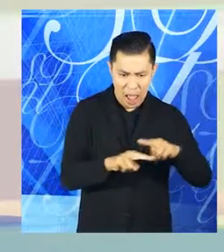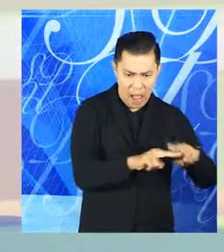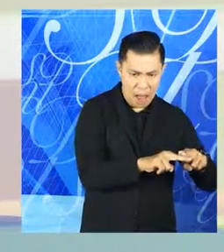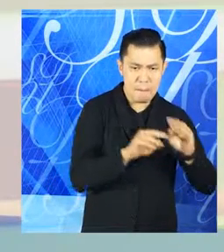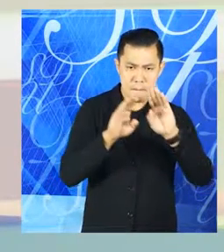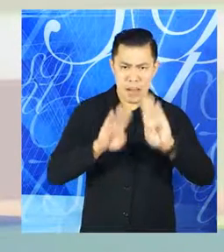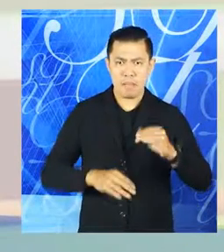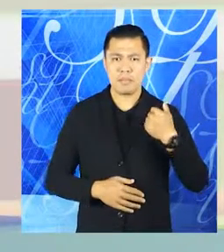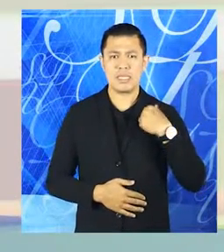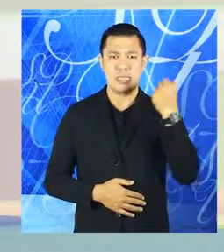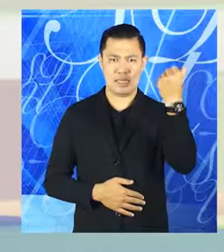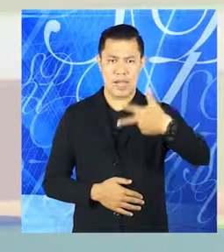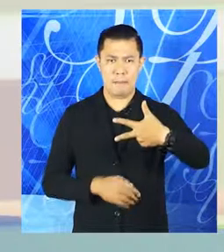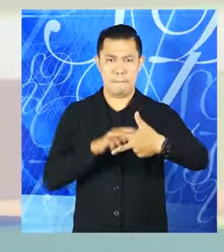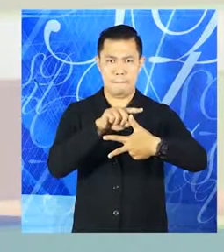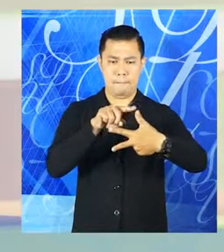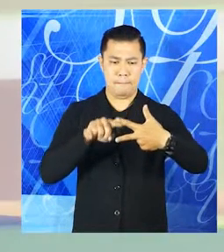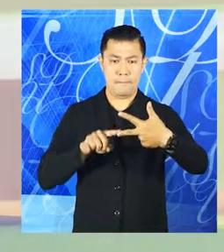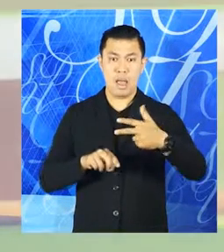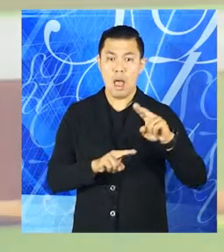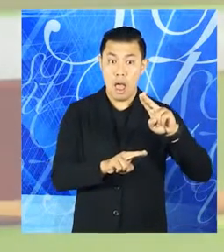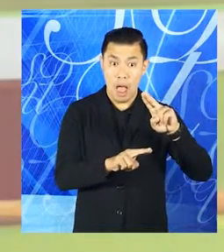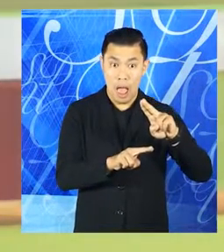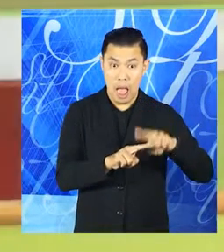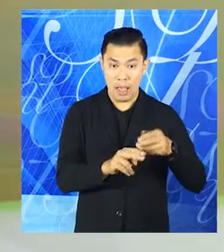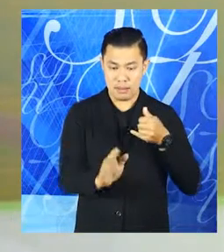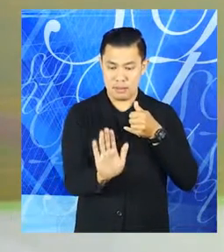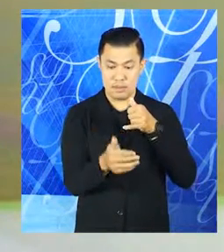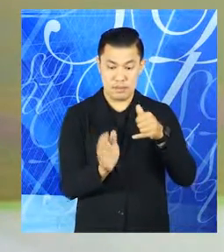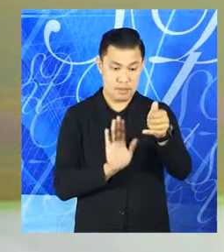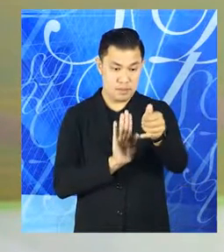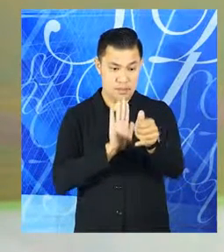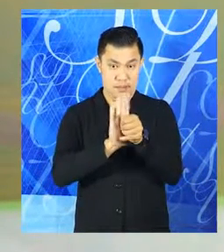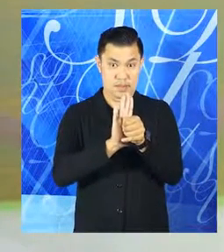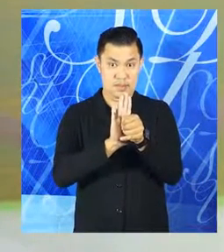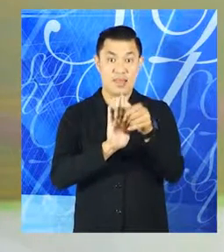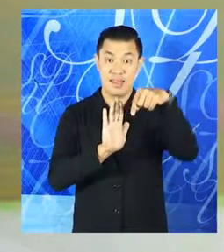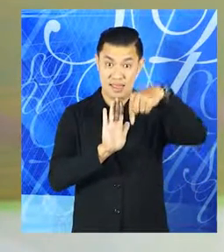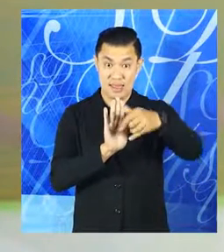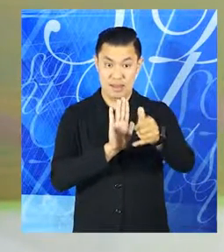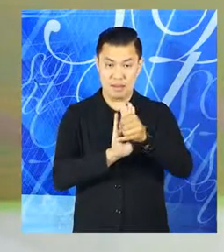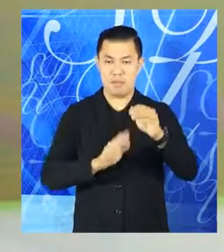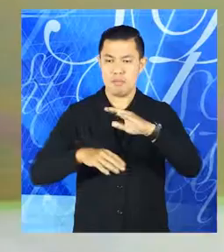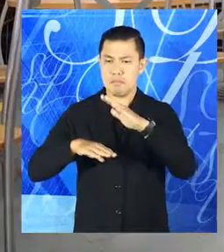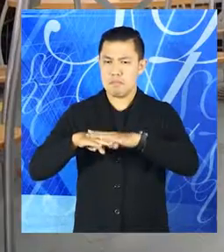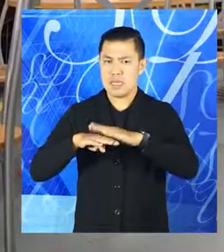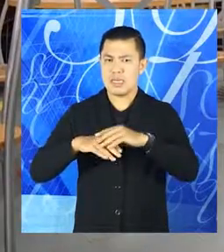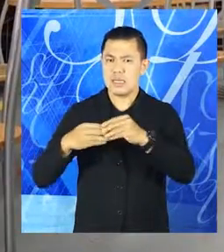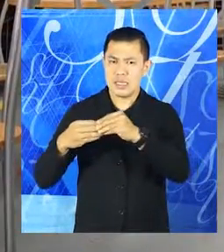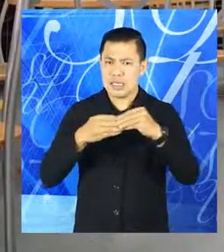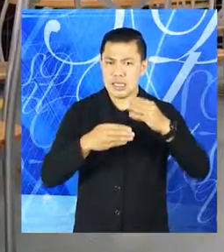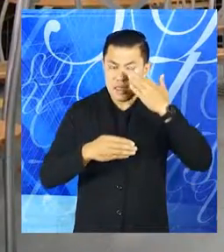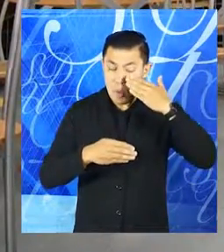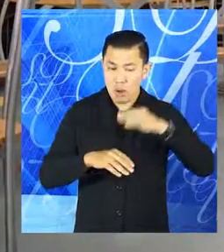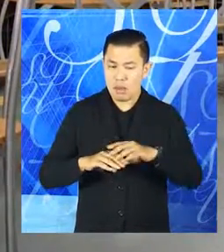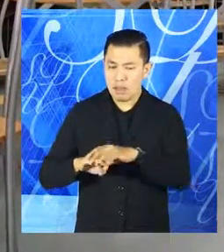รูปแบบ1เก้าอี้ที่มีพนักพิง สามารถนำมือคนตาบอดไปแตะ